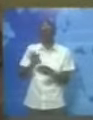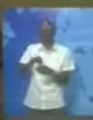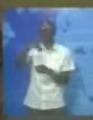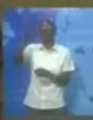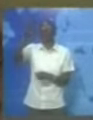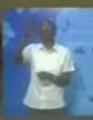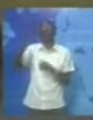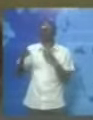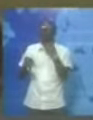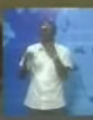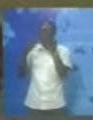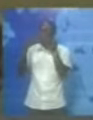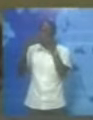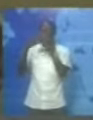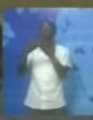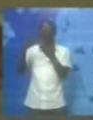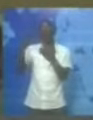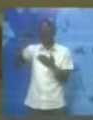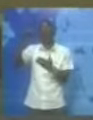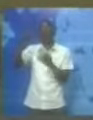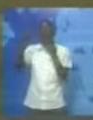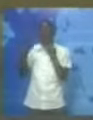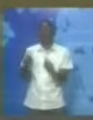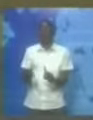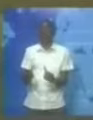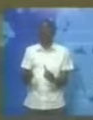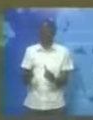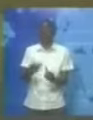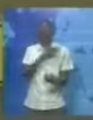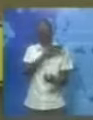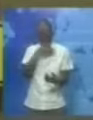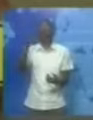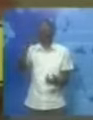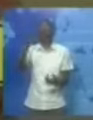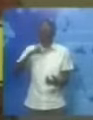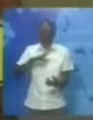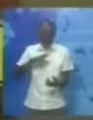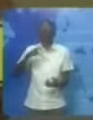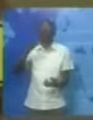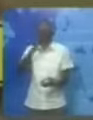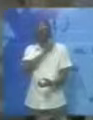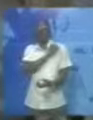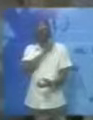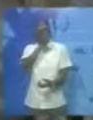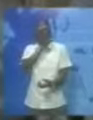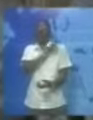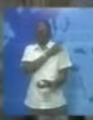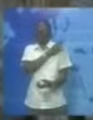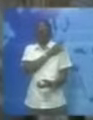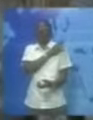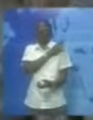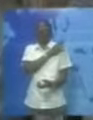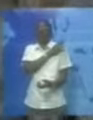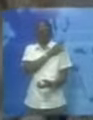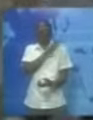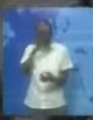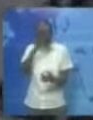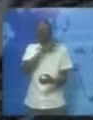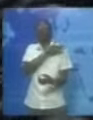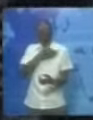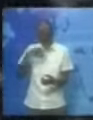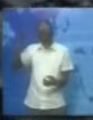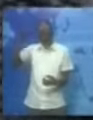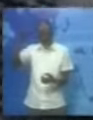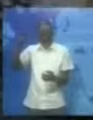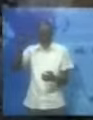saluer la présence remarquable de Madame Sylvia Bongo Odimba, épouse